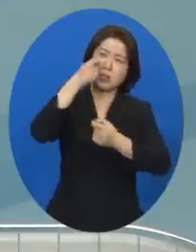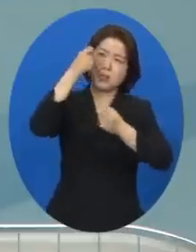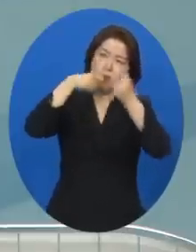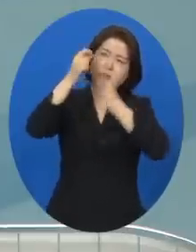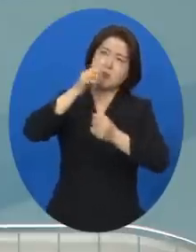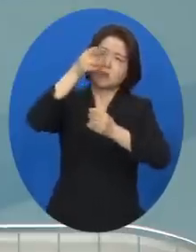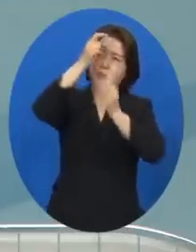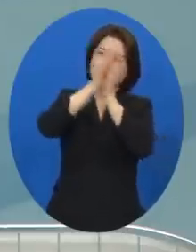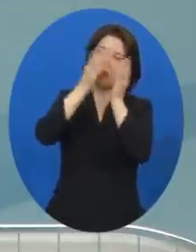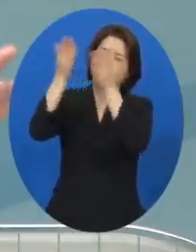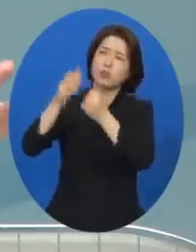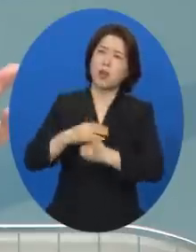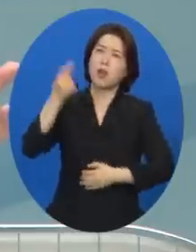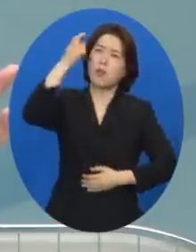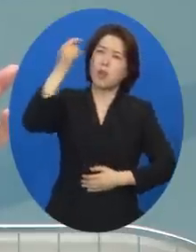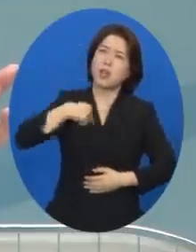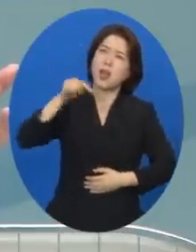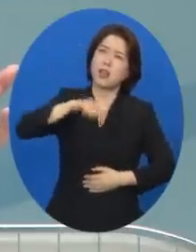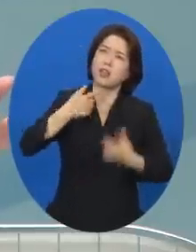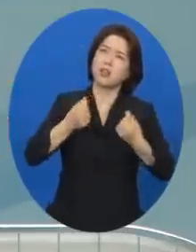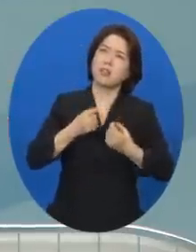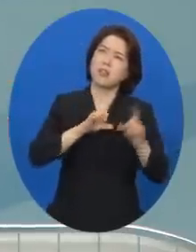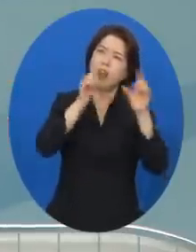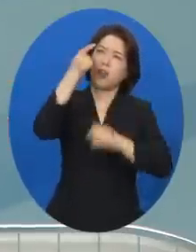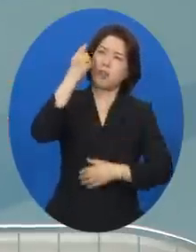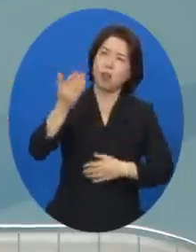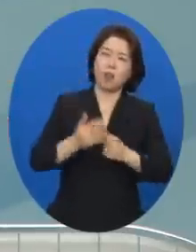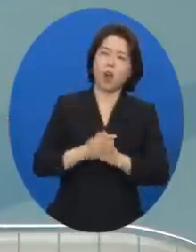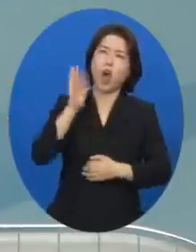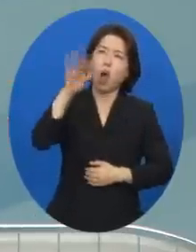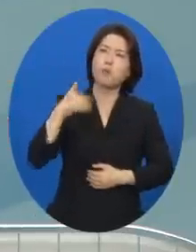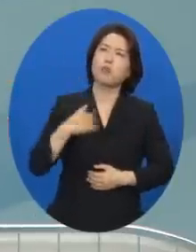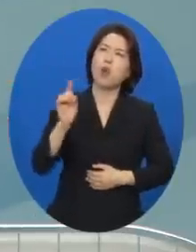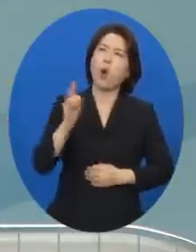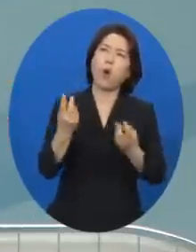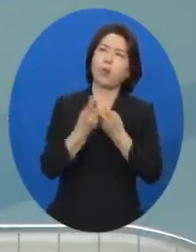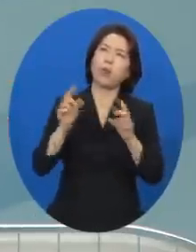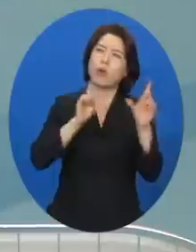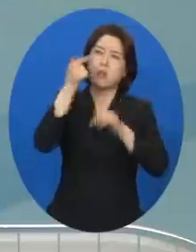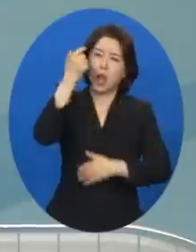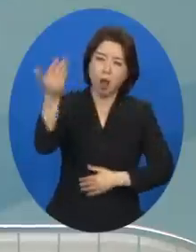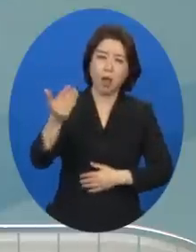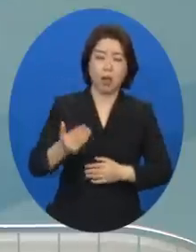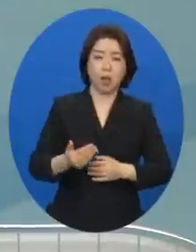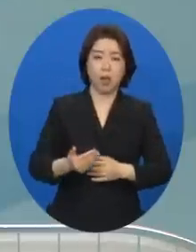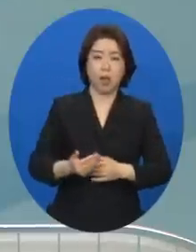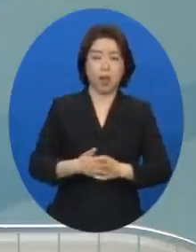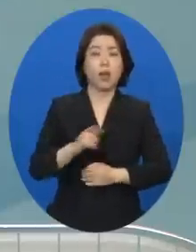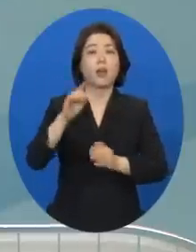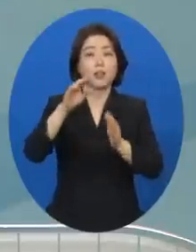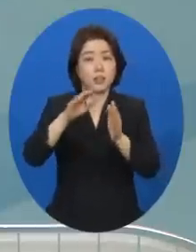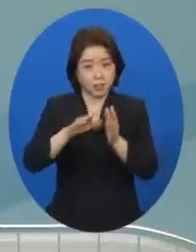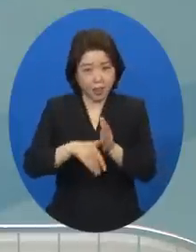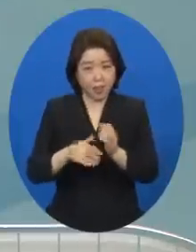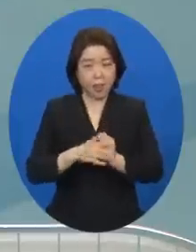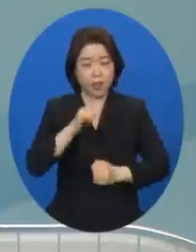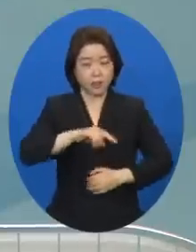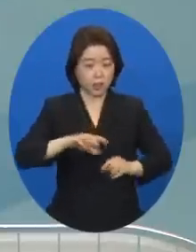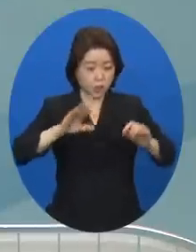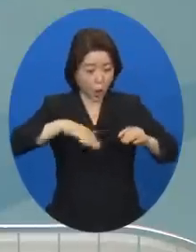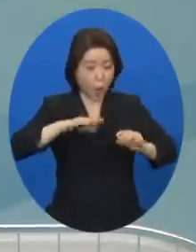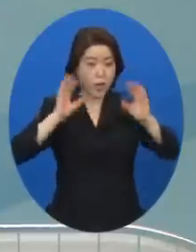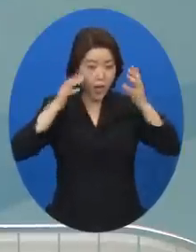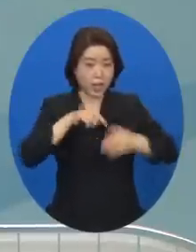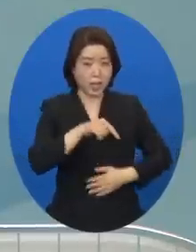거예요 왜 나는 이렇게 살아야 돼요 나 이제 어떻게 살아야 되요 근데 그때 그 어린 아이에게